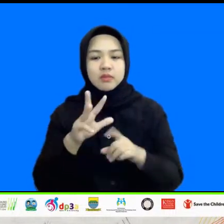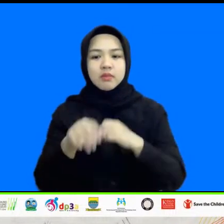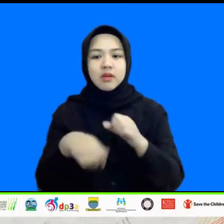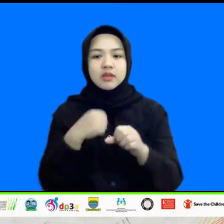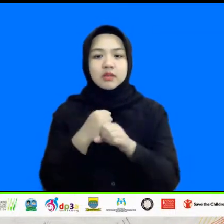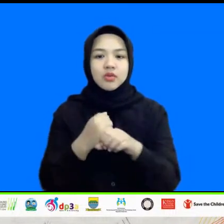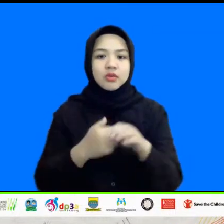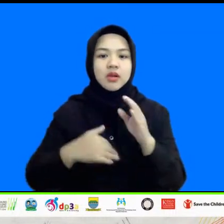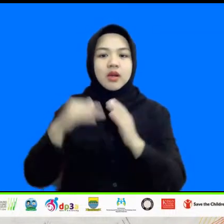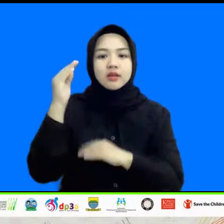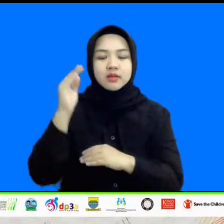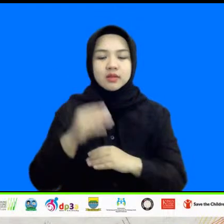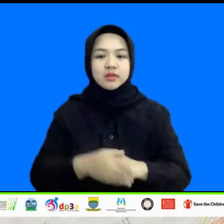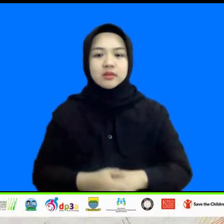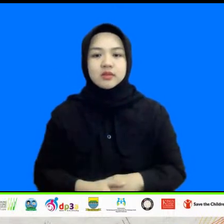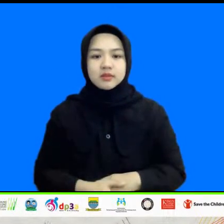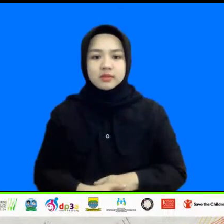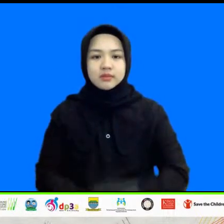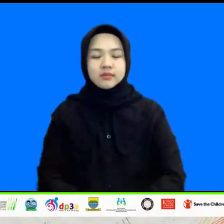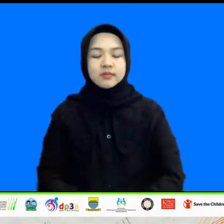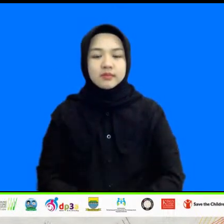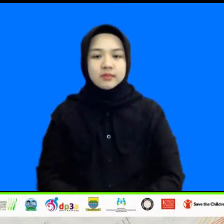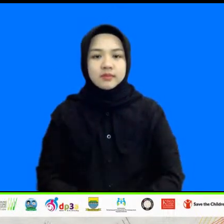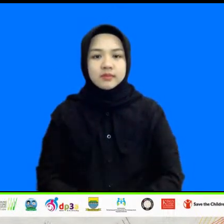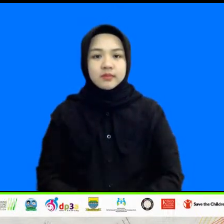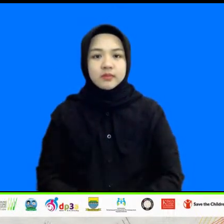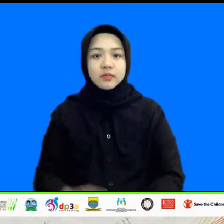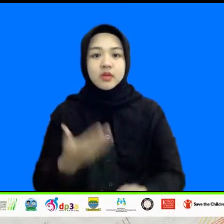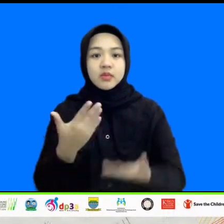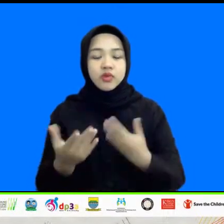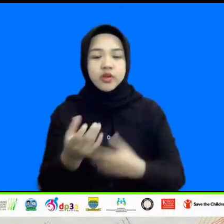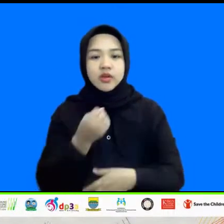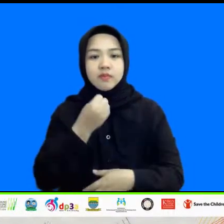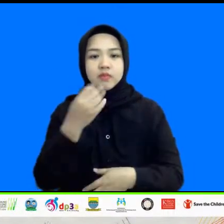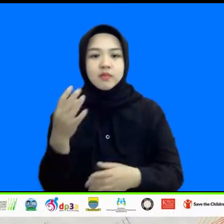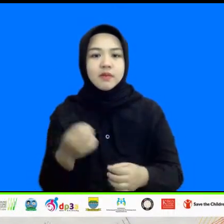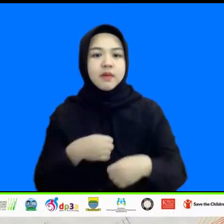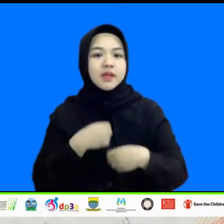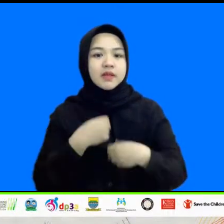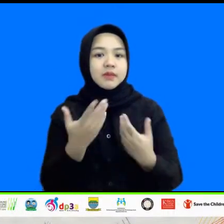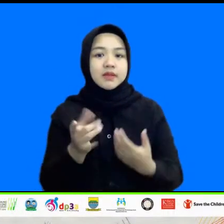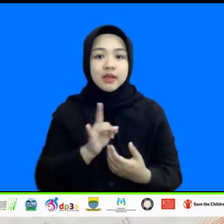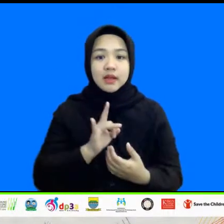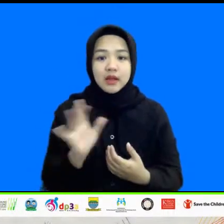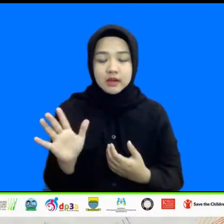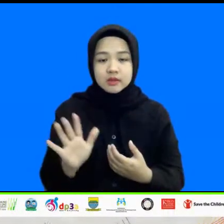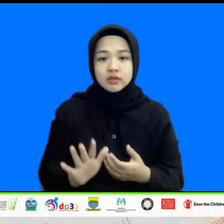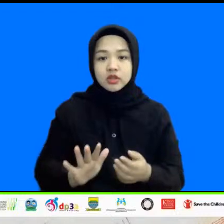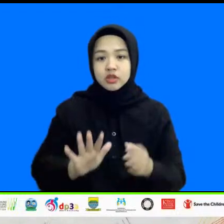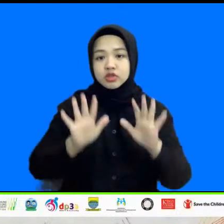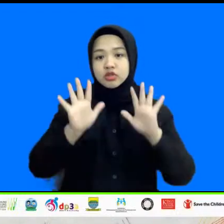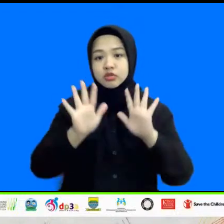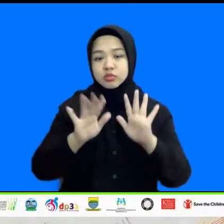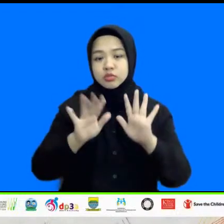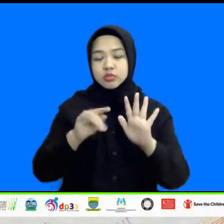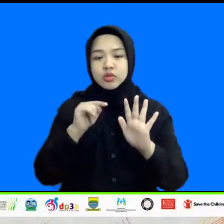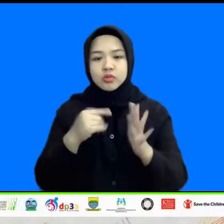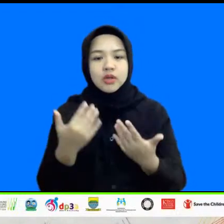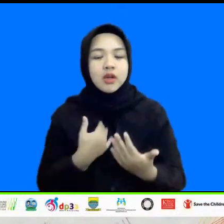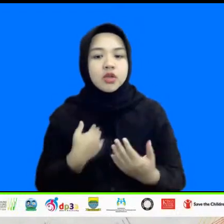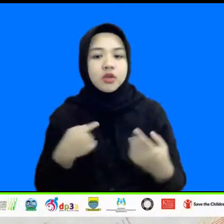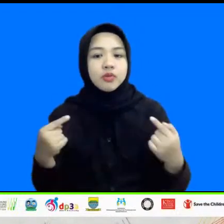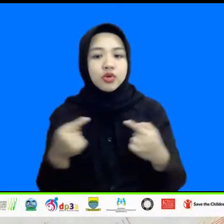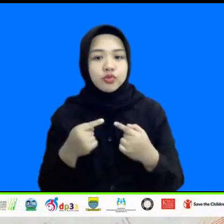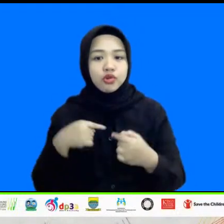lah pernikahannya seperti itu. Nah, itu ya mungkin dari beberapa aspirasi yang lain ya 10 itu yang mungkin berkaitan dengan